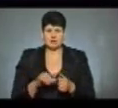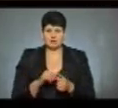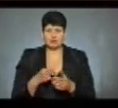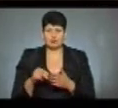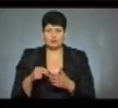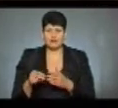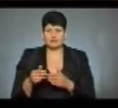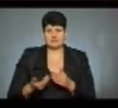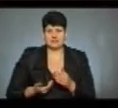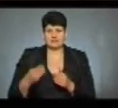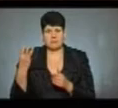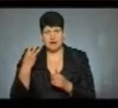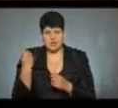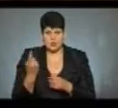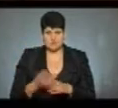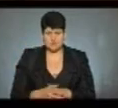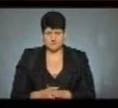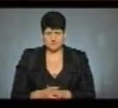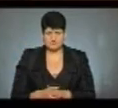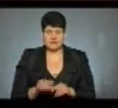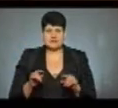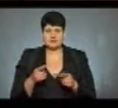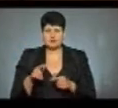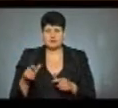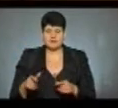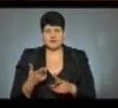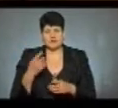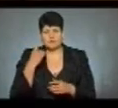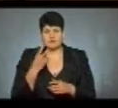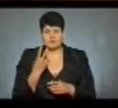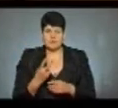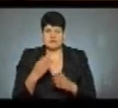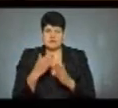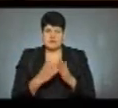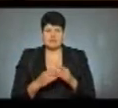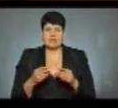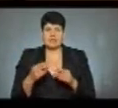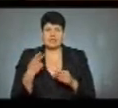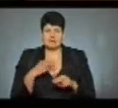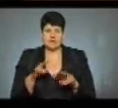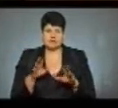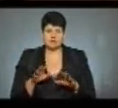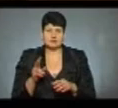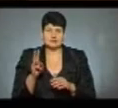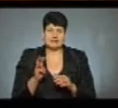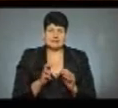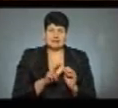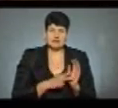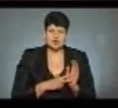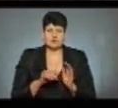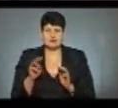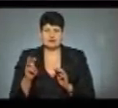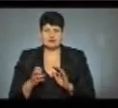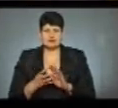жителів Хмельницької області. Затриманих осіб підозрюють за двома статтями Кримінального кодексу – 307 і 309. Це